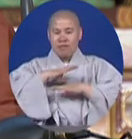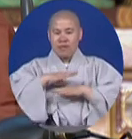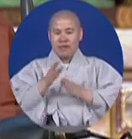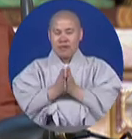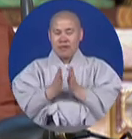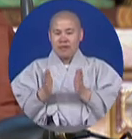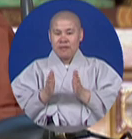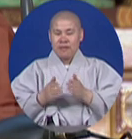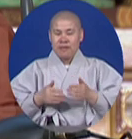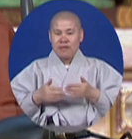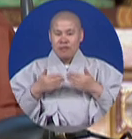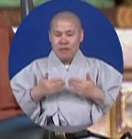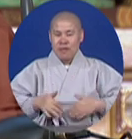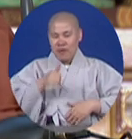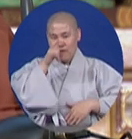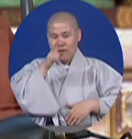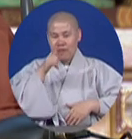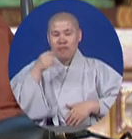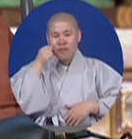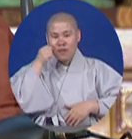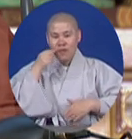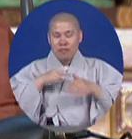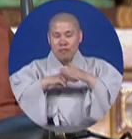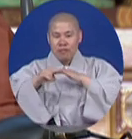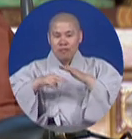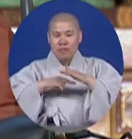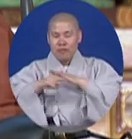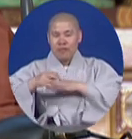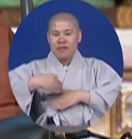그러니까 가만히 있을 수 없습니다. 도망갔지요.